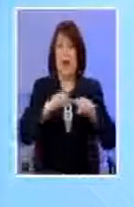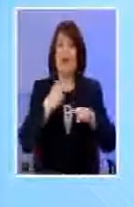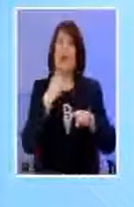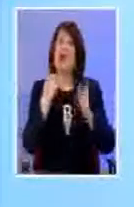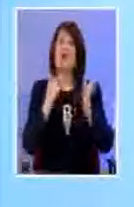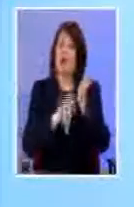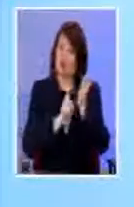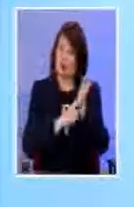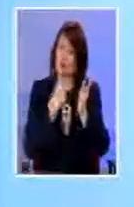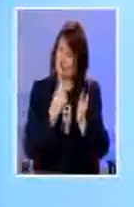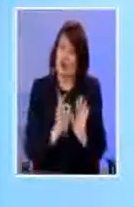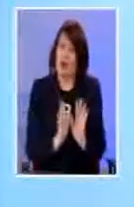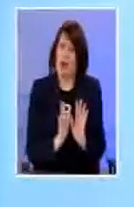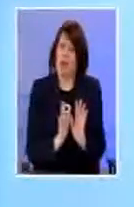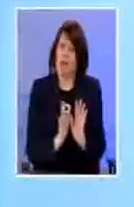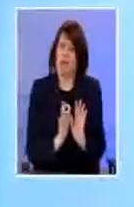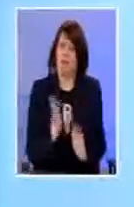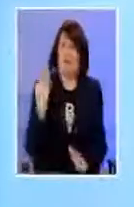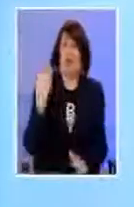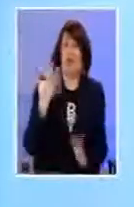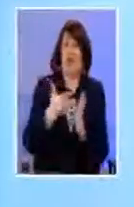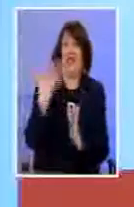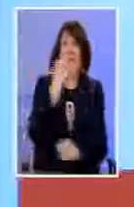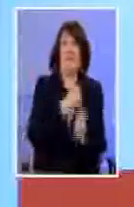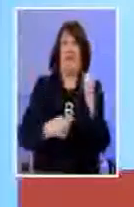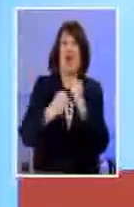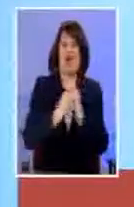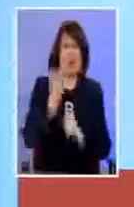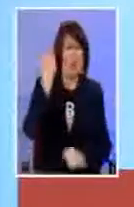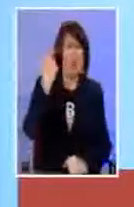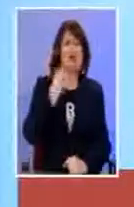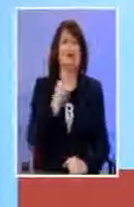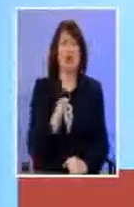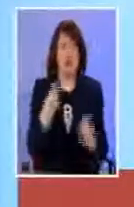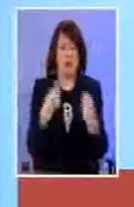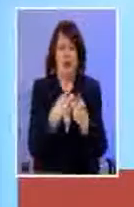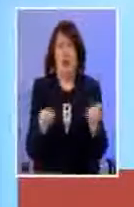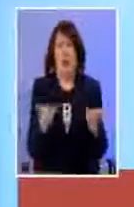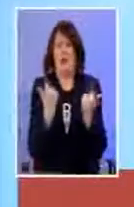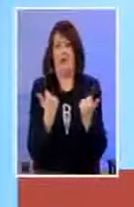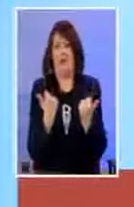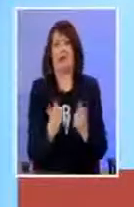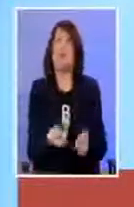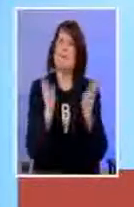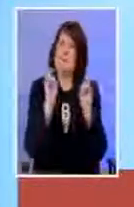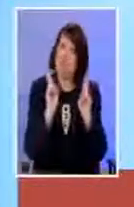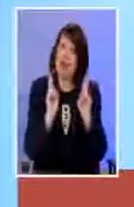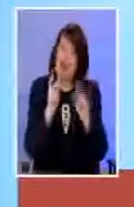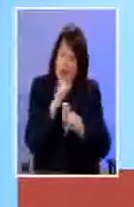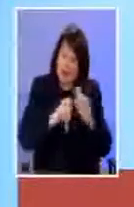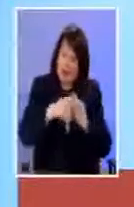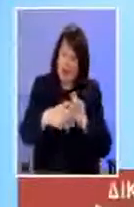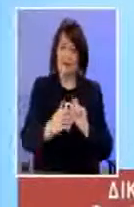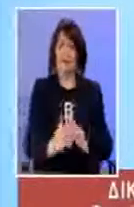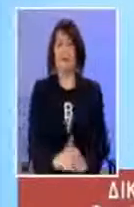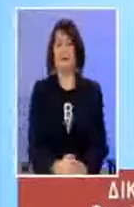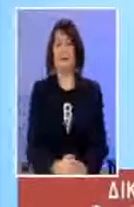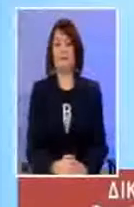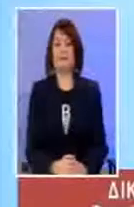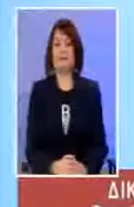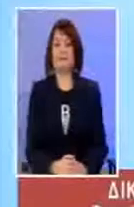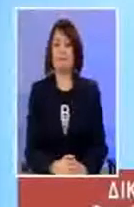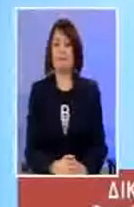προβλέπει, εδώ και 15 χρόνια και παραπάνω, δεν έχει εφαρμοστεί. Μακάρι να εφαρμοστεί. Έχει θέσει